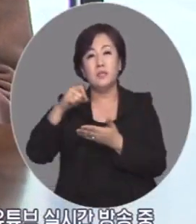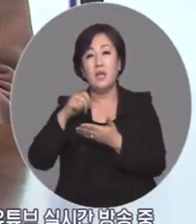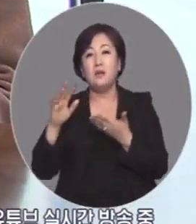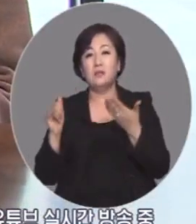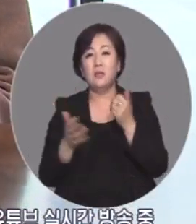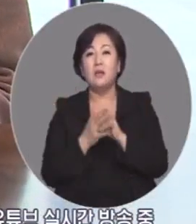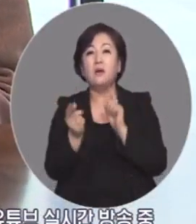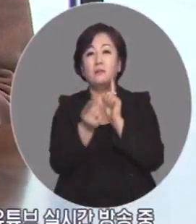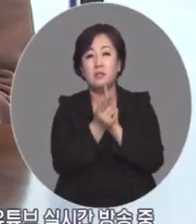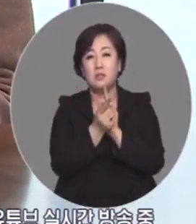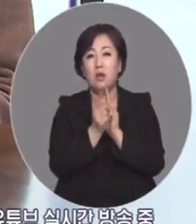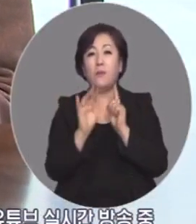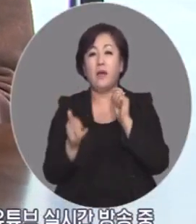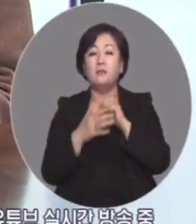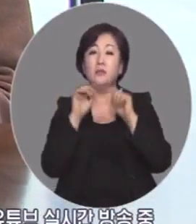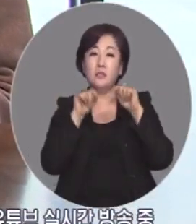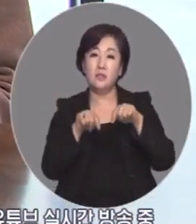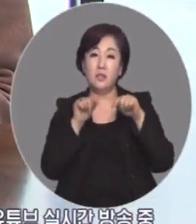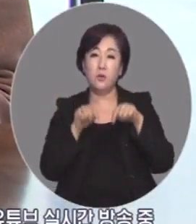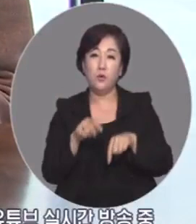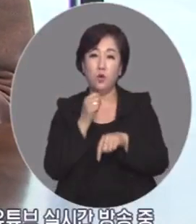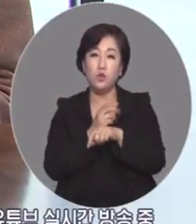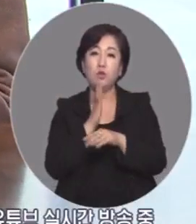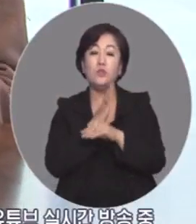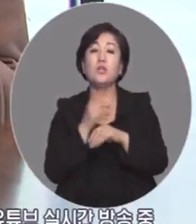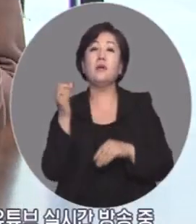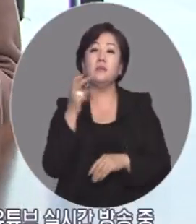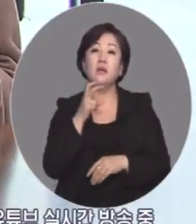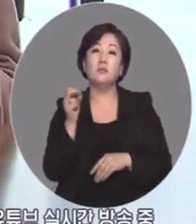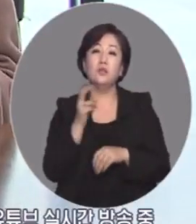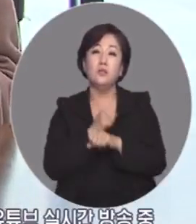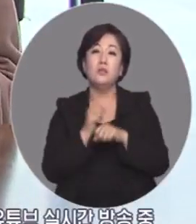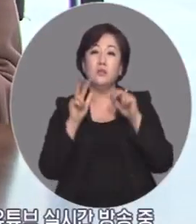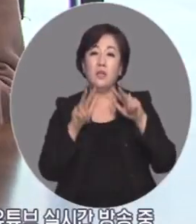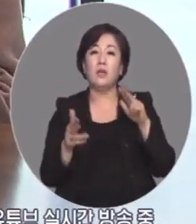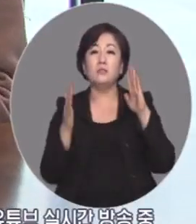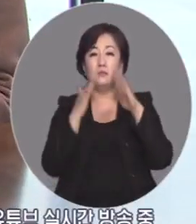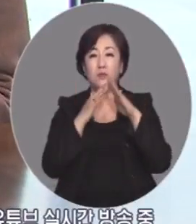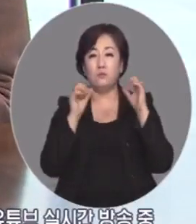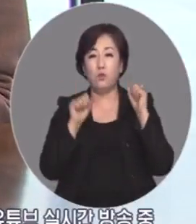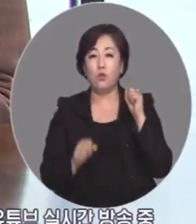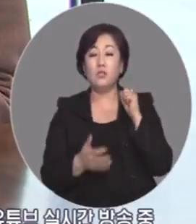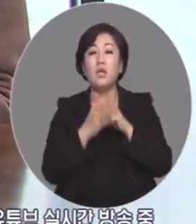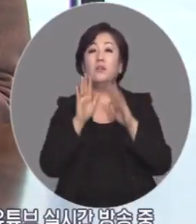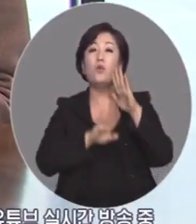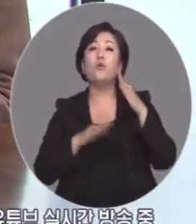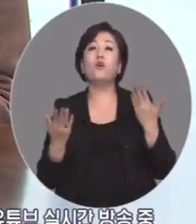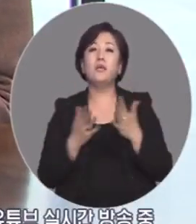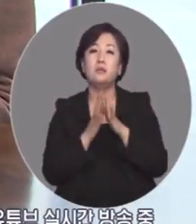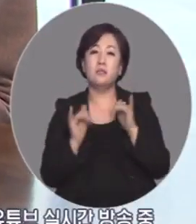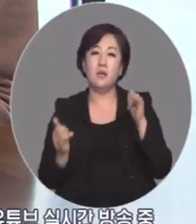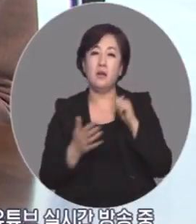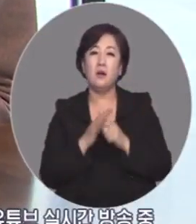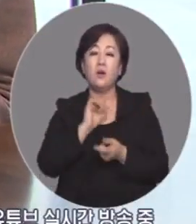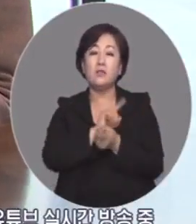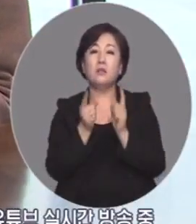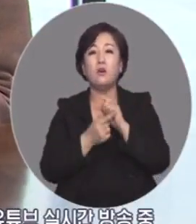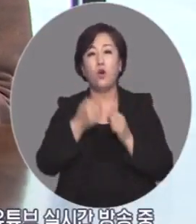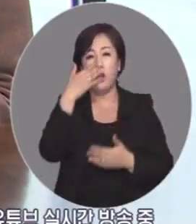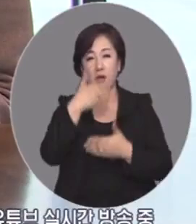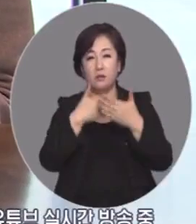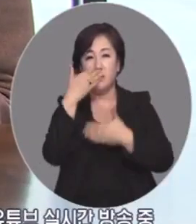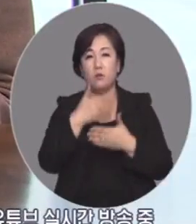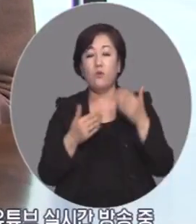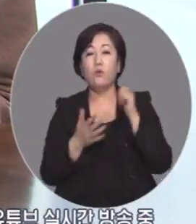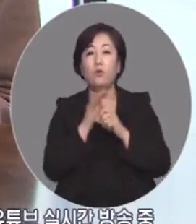비대면으로 취재원과 인터뷰를 진행하는 일이 잦아지고 있는데요. 현재 재택근무를 하고 있는 공공기관의 한 직원과 영상통화로